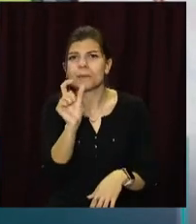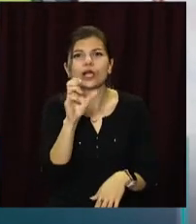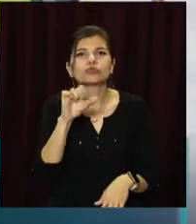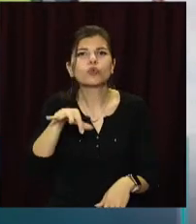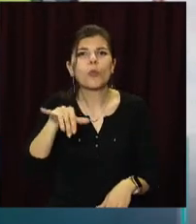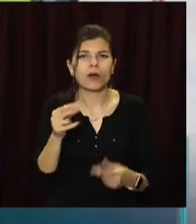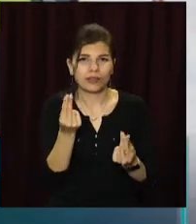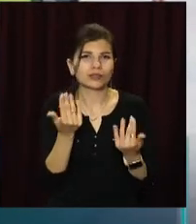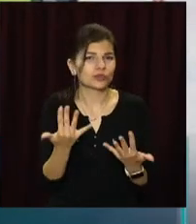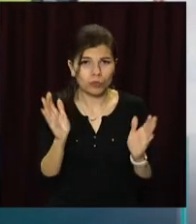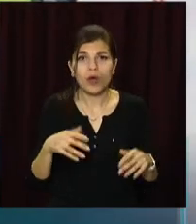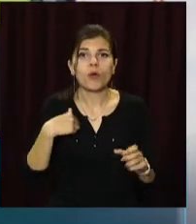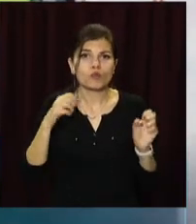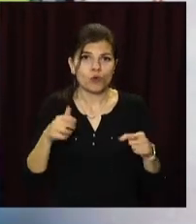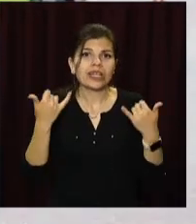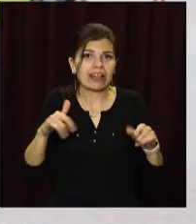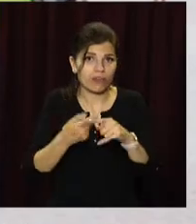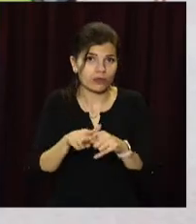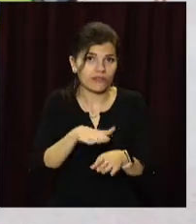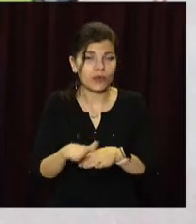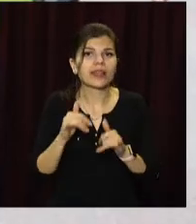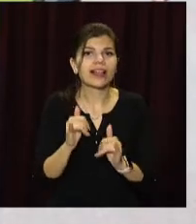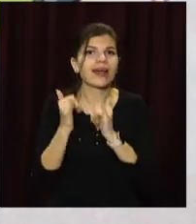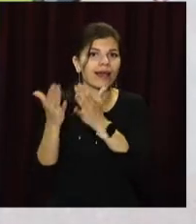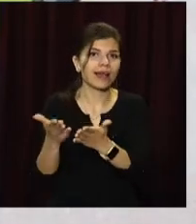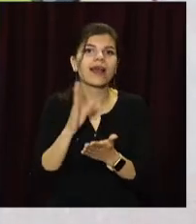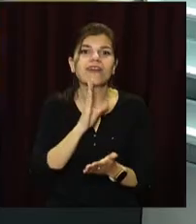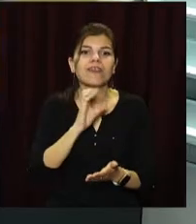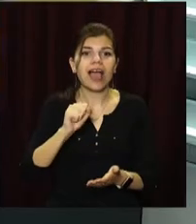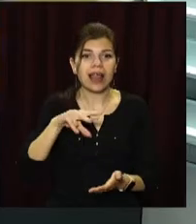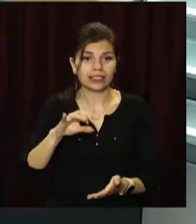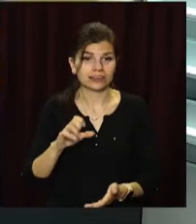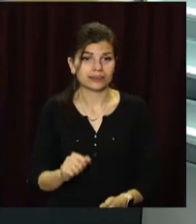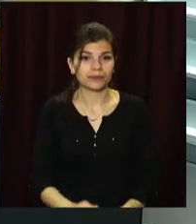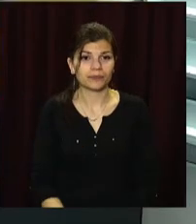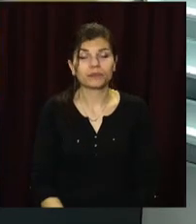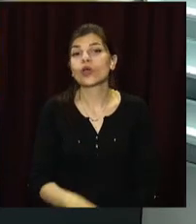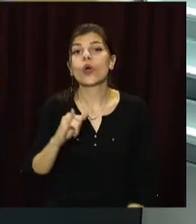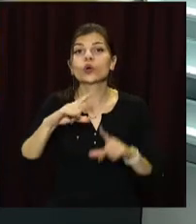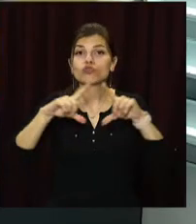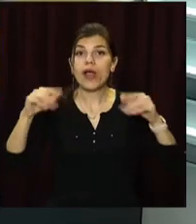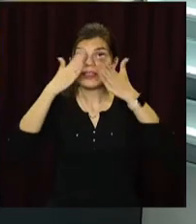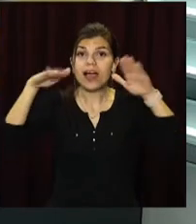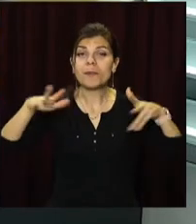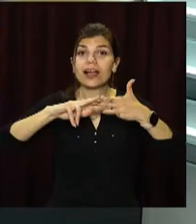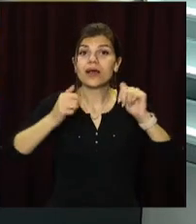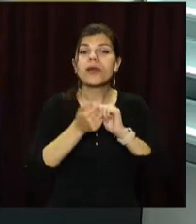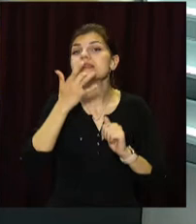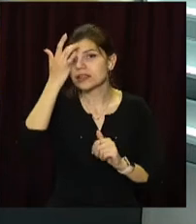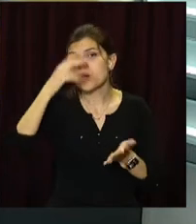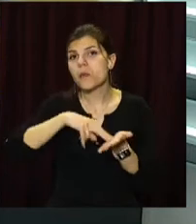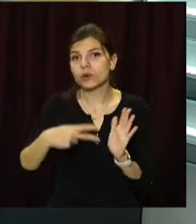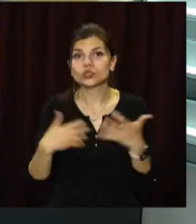сумою, то ми зможемо здійснити це диво для Аліси. У шкільних таборах Кам'янського влітку